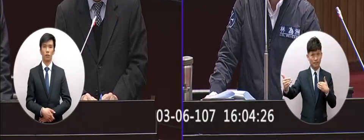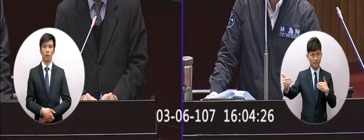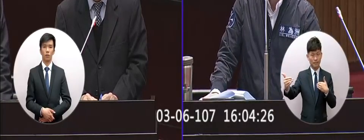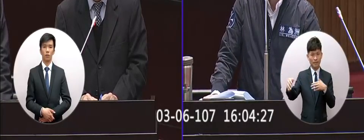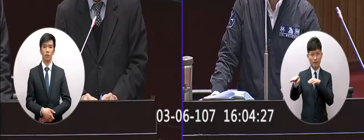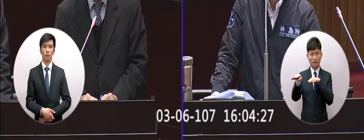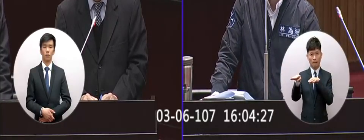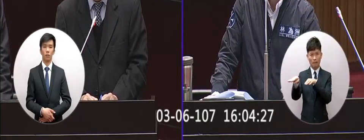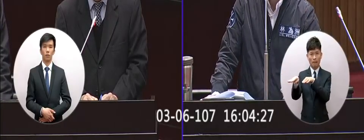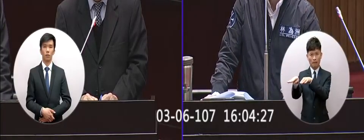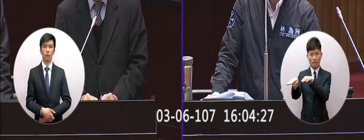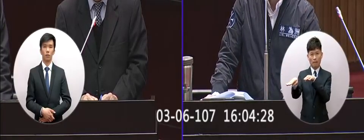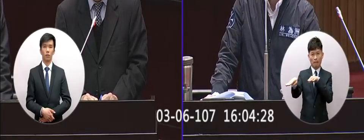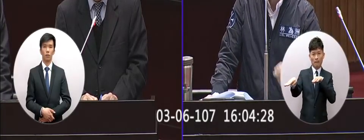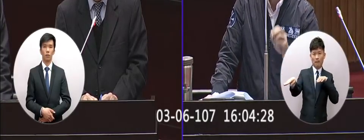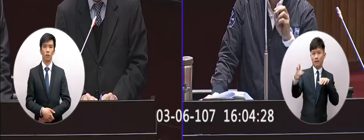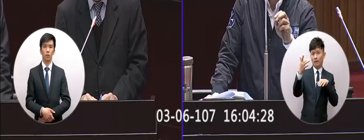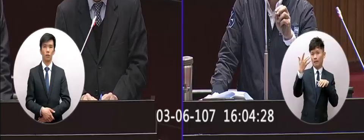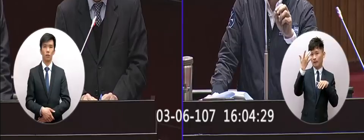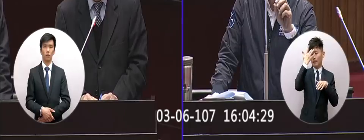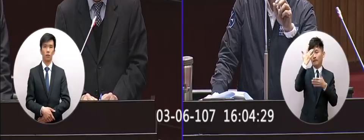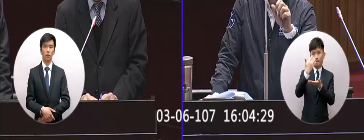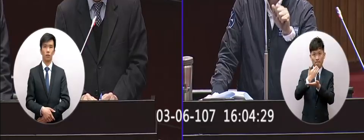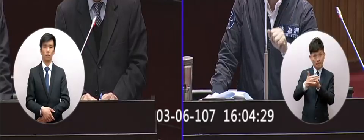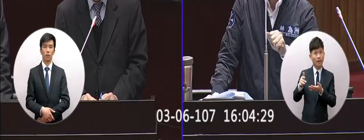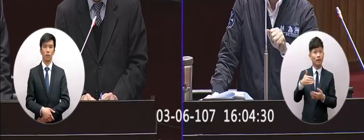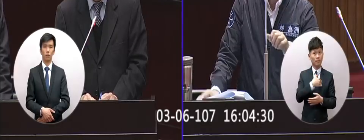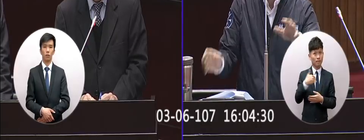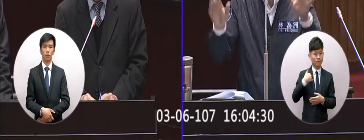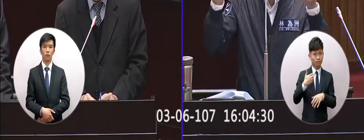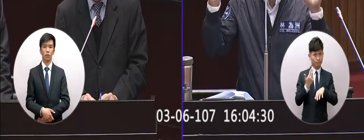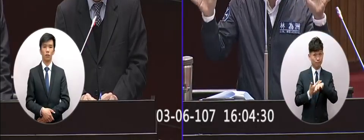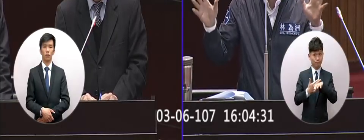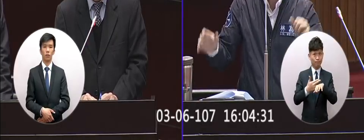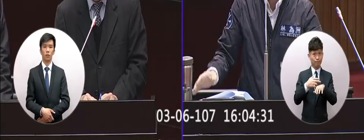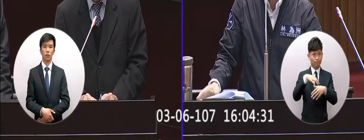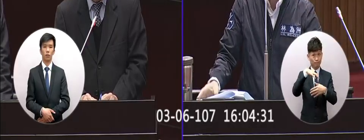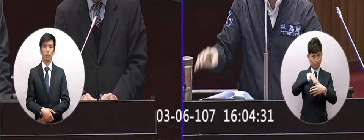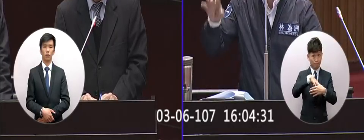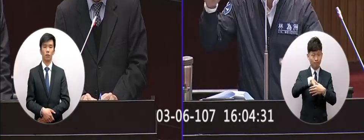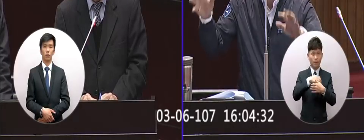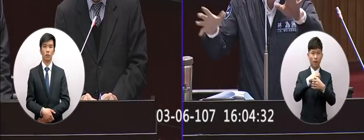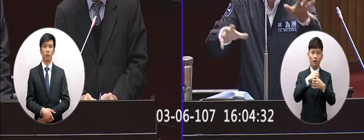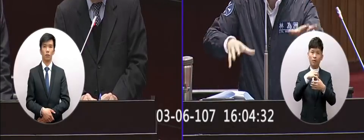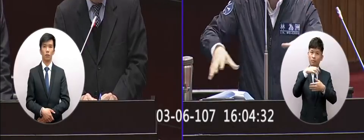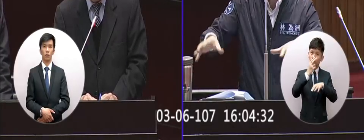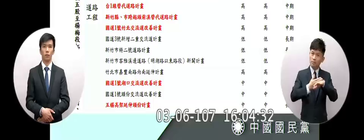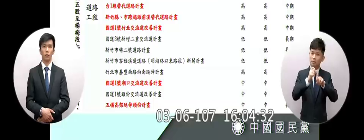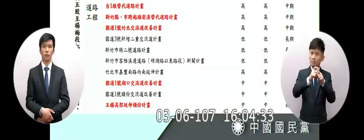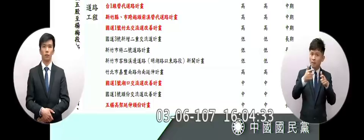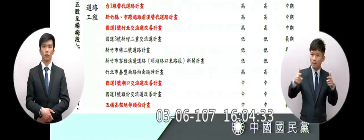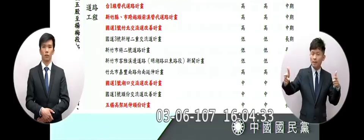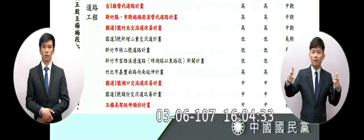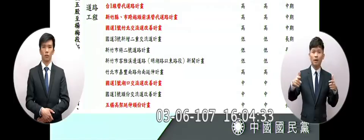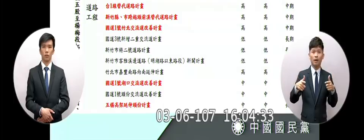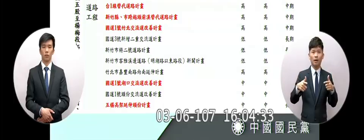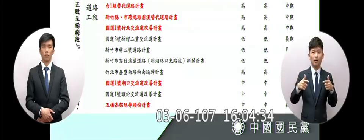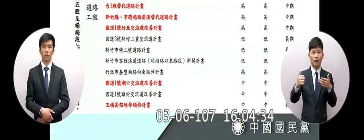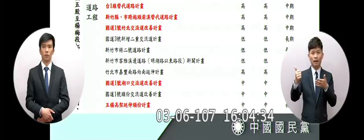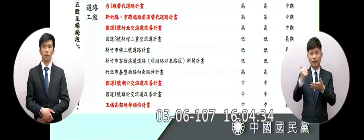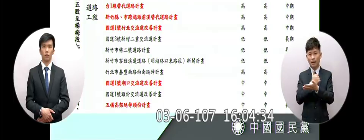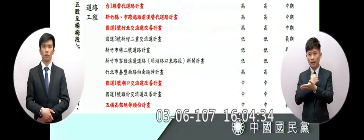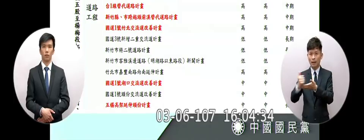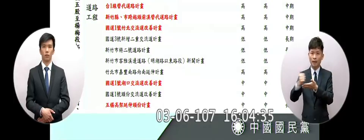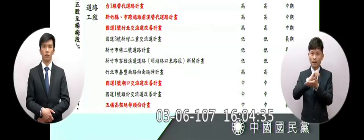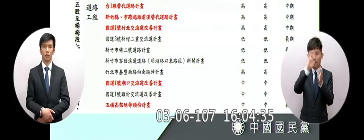啊塞车的问题的一个重要的方法了。当然方法也可以很多，改善地方的运输状